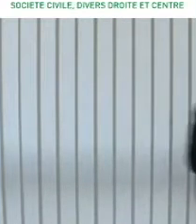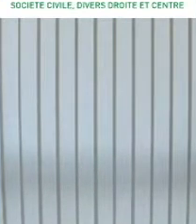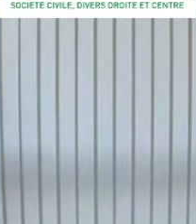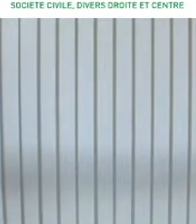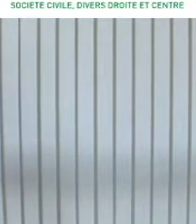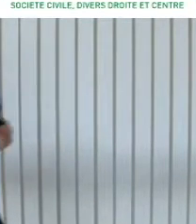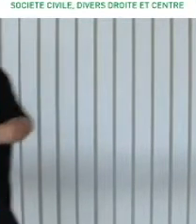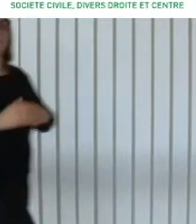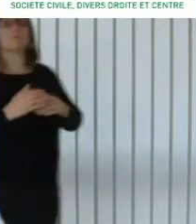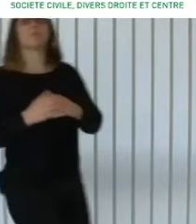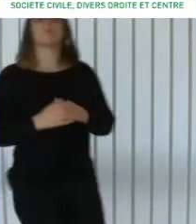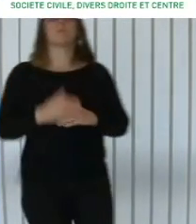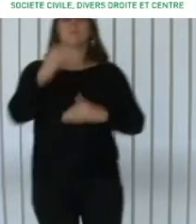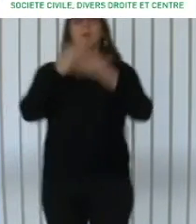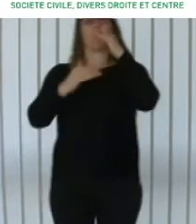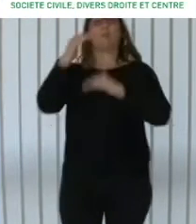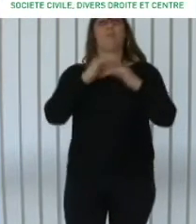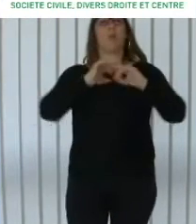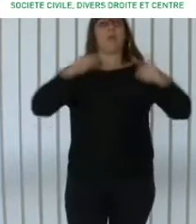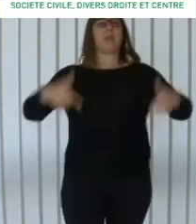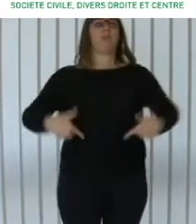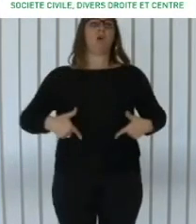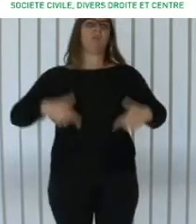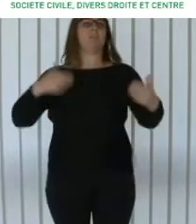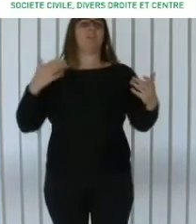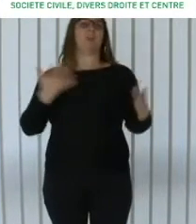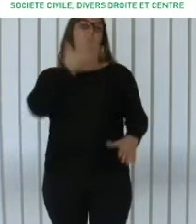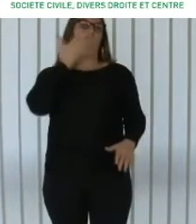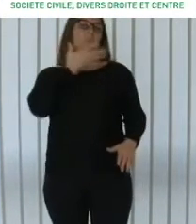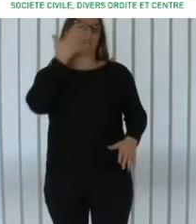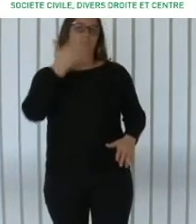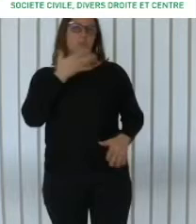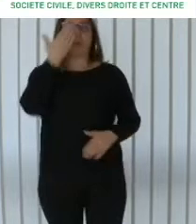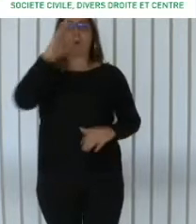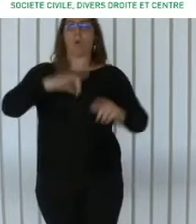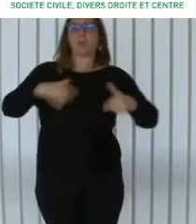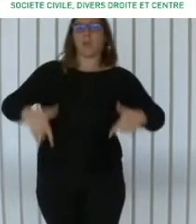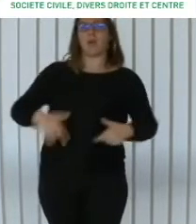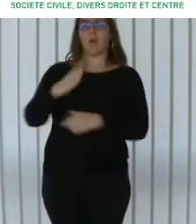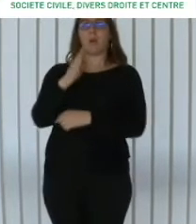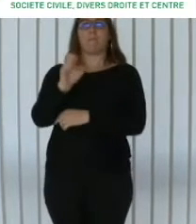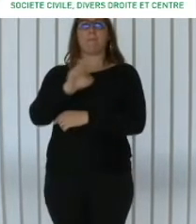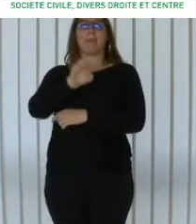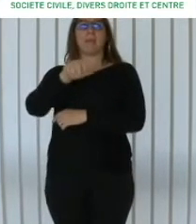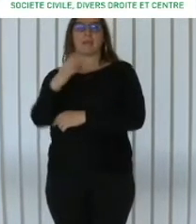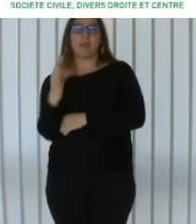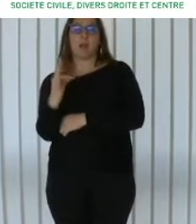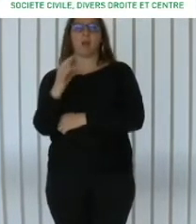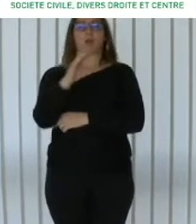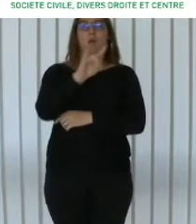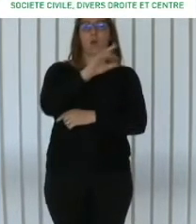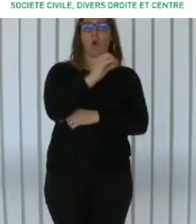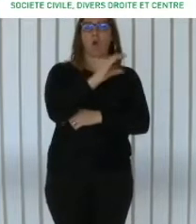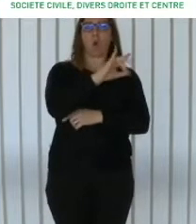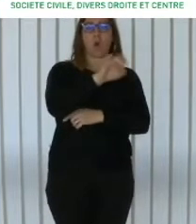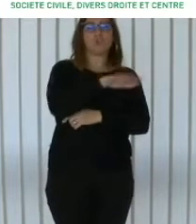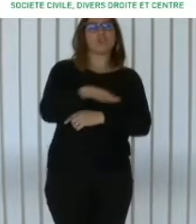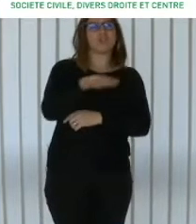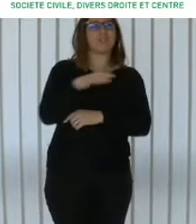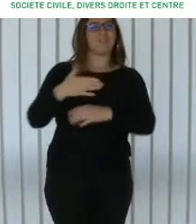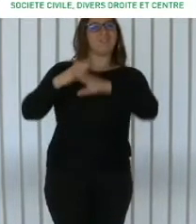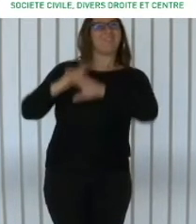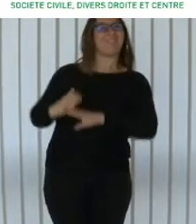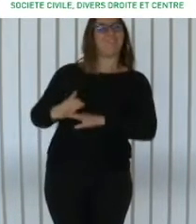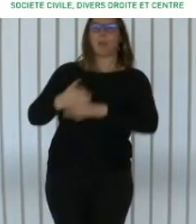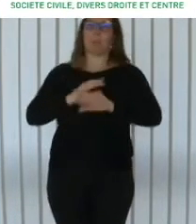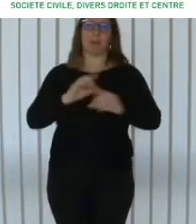annonce. Les écoles Marguerite Cône, Auch et Diderot, Beria, n'étaient pas prêtes à la rentrée comme cela avait été annoncé.